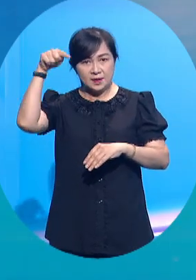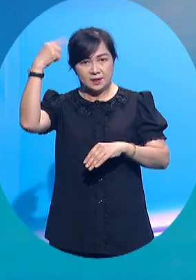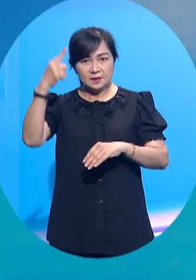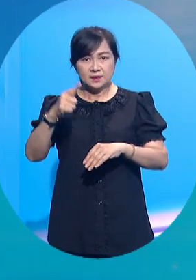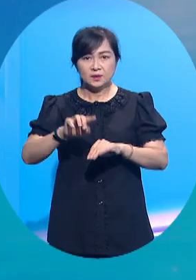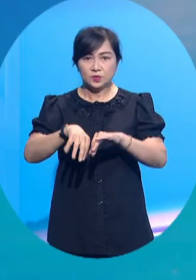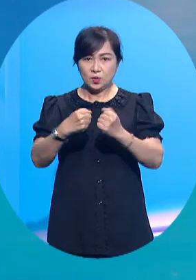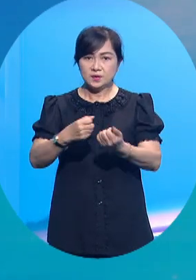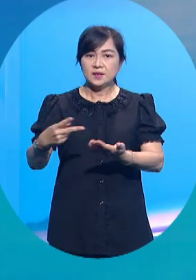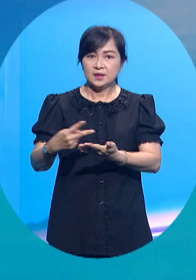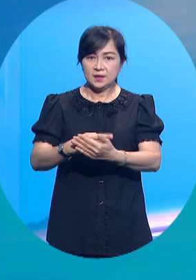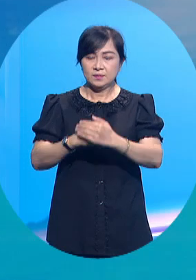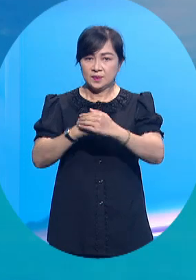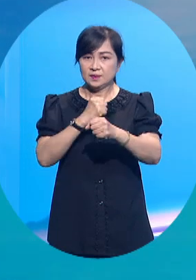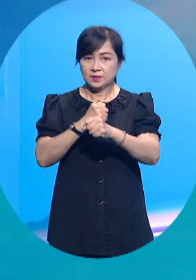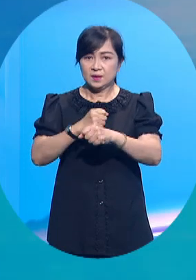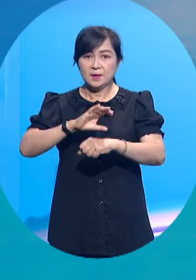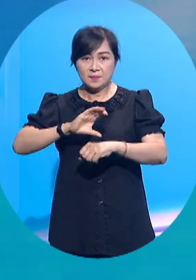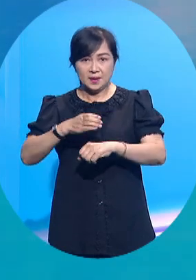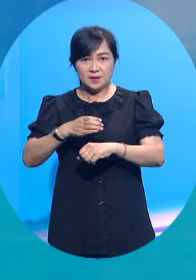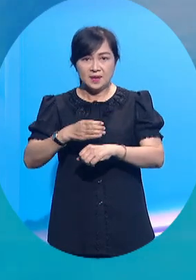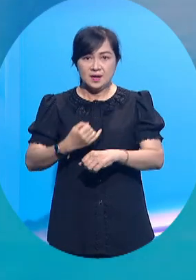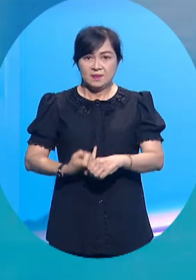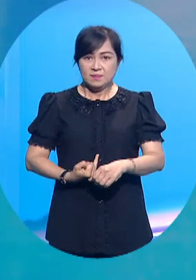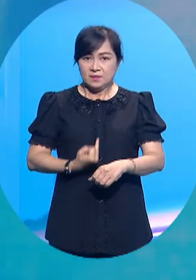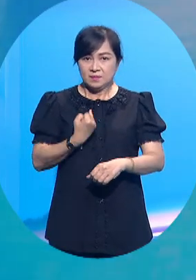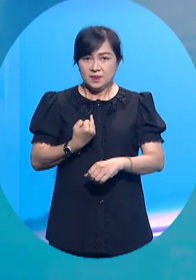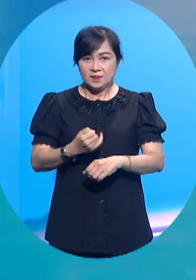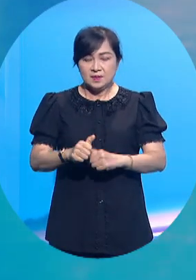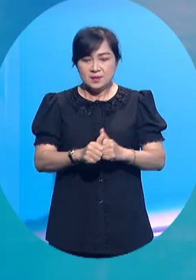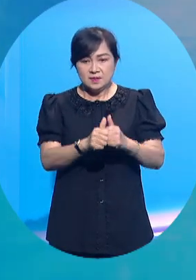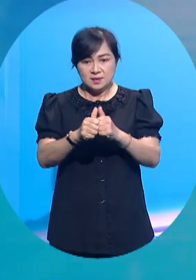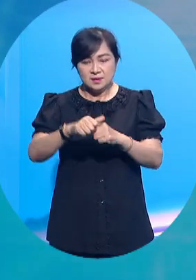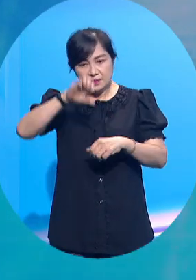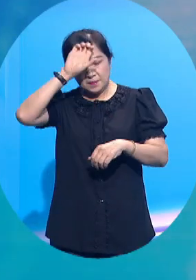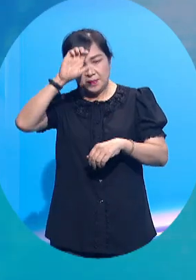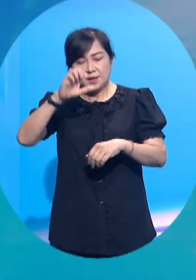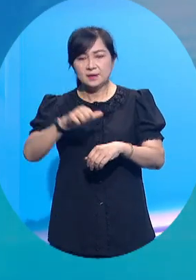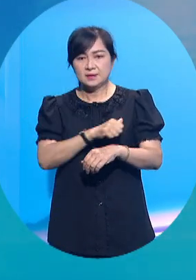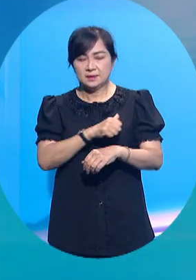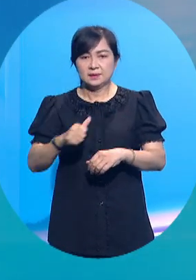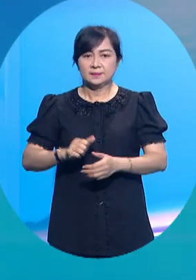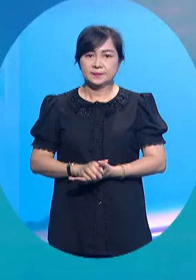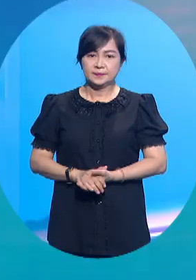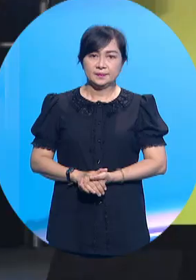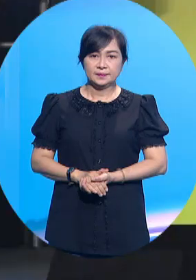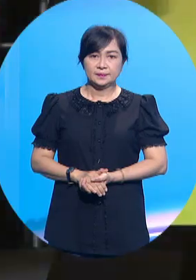Sao Việt Nam tổ chức sự kiện tôn vinh nghề thợ máy và tinh thần nhất nhất bền bỉ, theo đuổi đam mê với nghề của những người thợ máy.